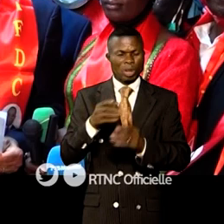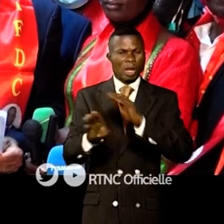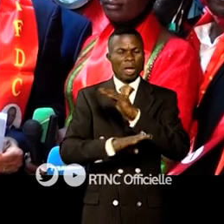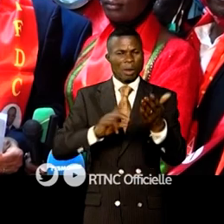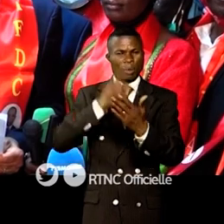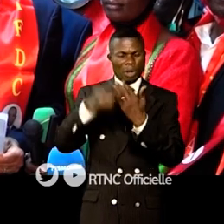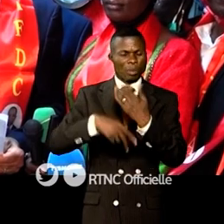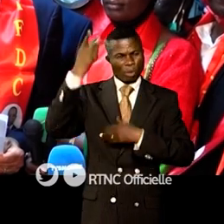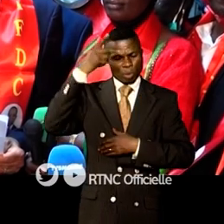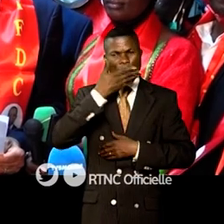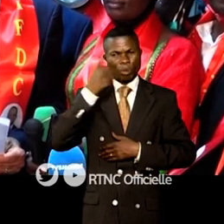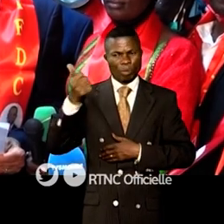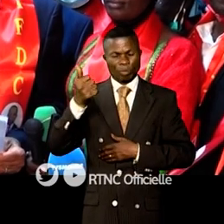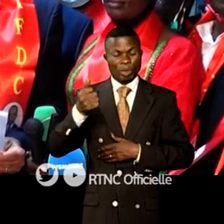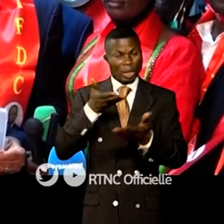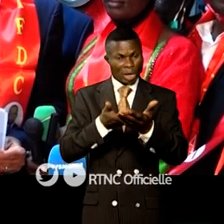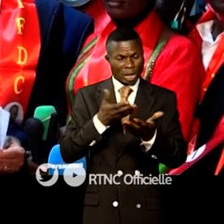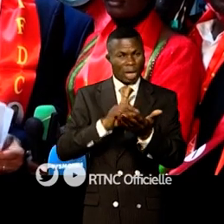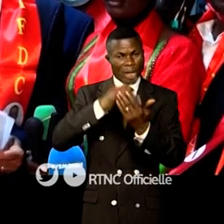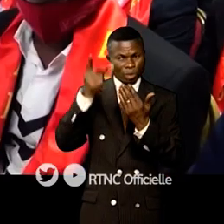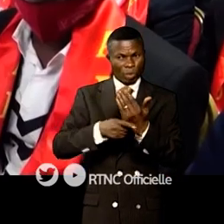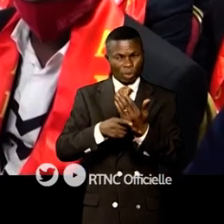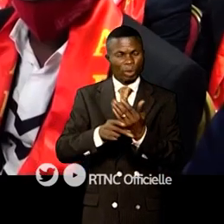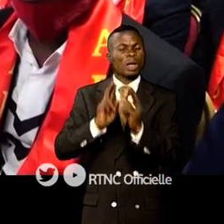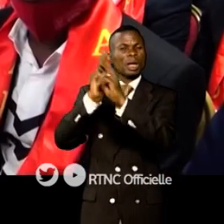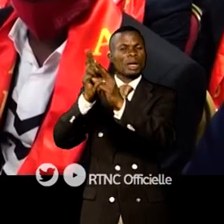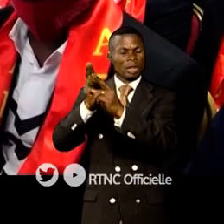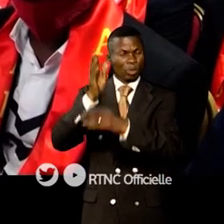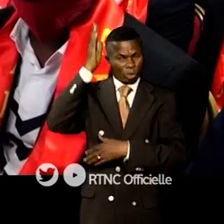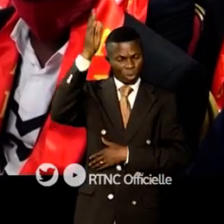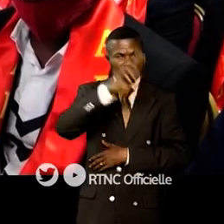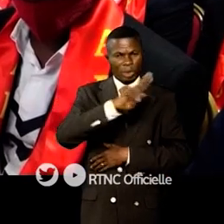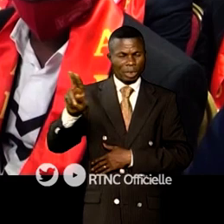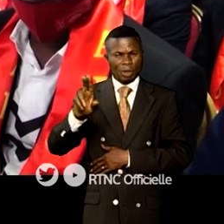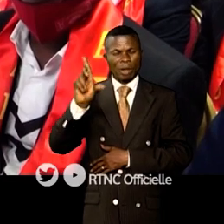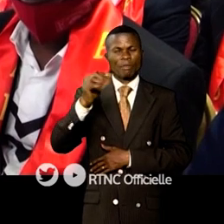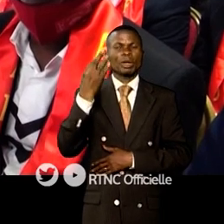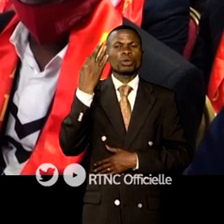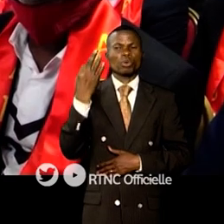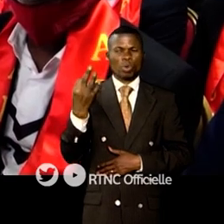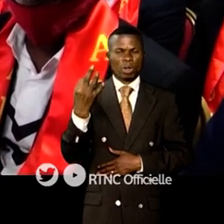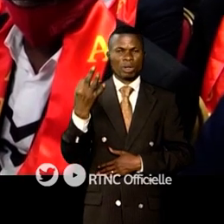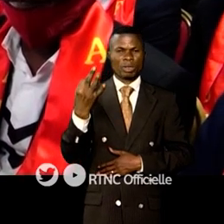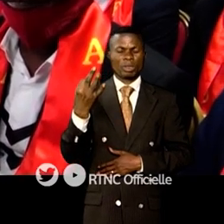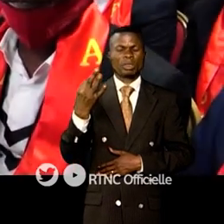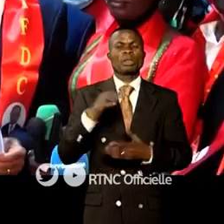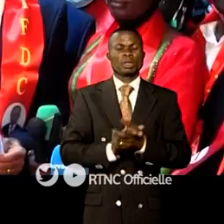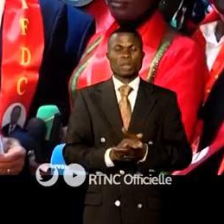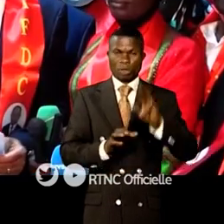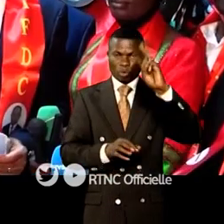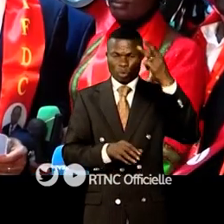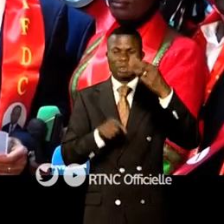programme politique pour lequel il devra rendre compte en 2022. 2023.